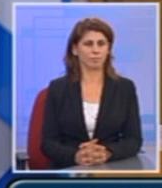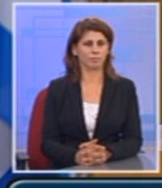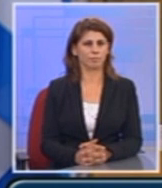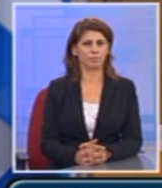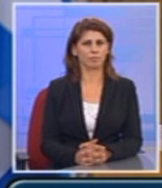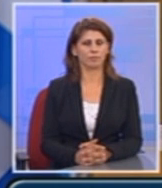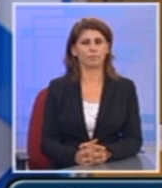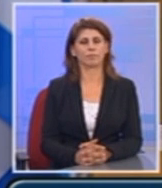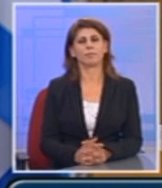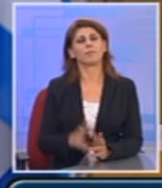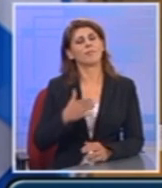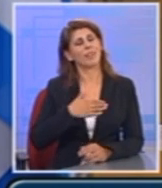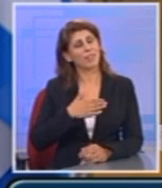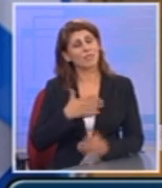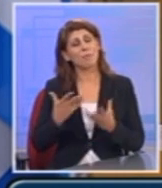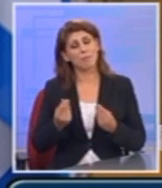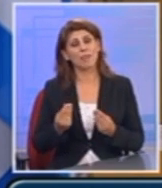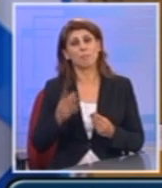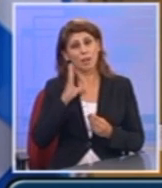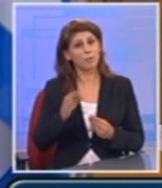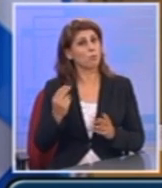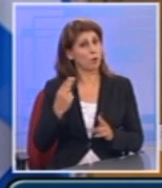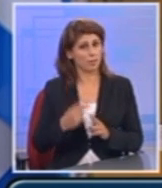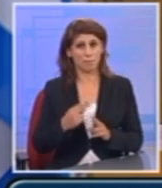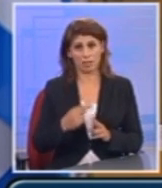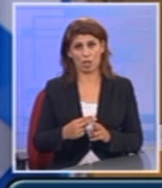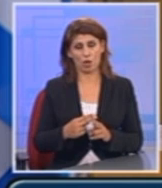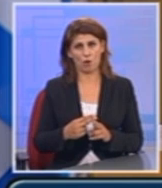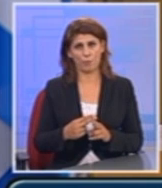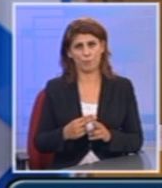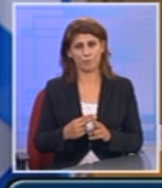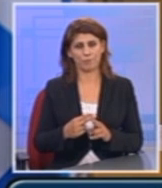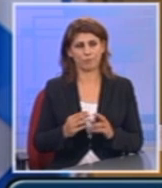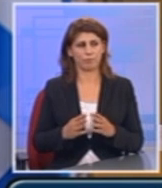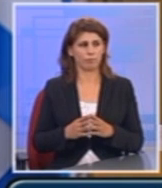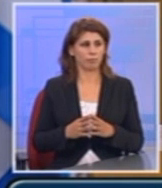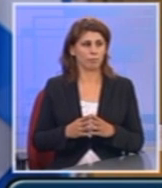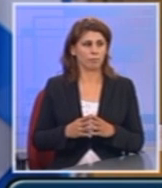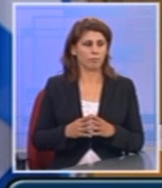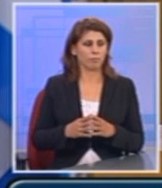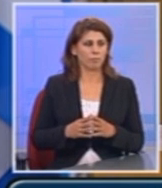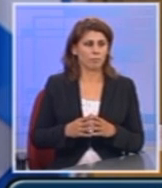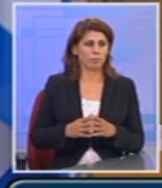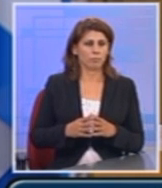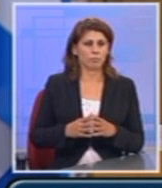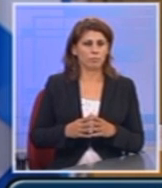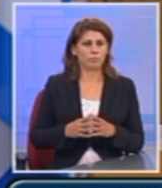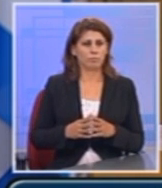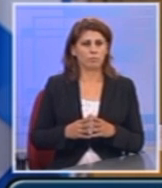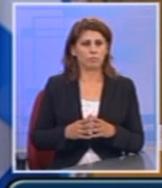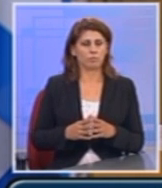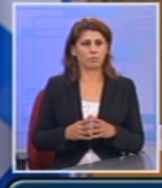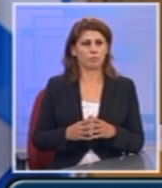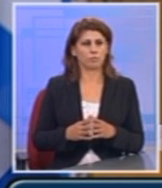m ευχαριστο πάρα πολ γά πολύ σημαντικό να έχουμε αυτήν